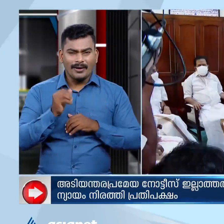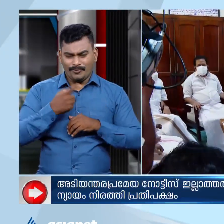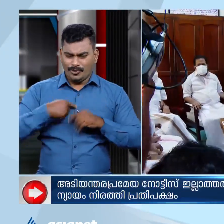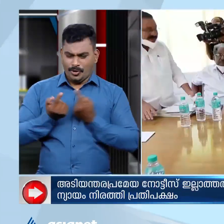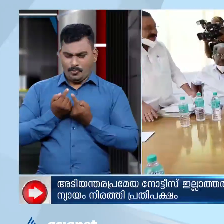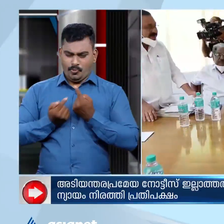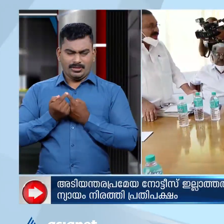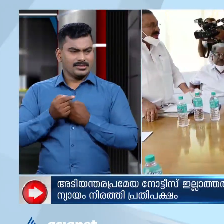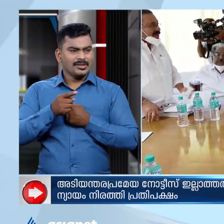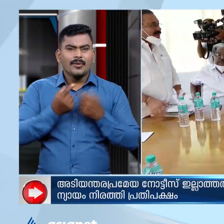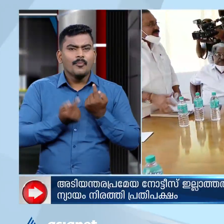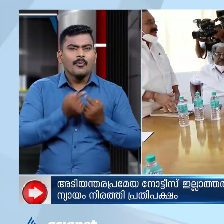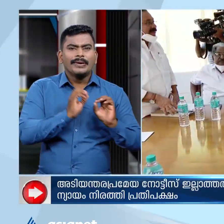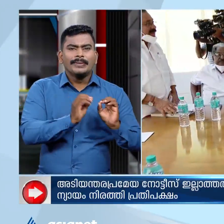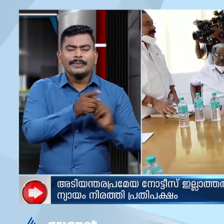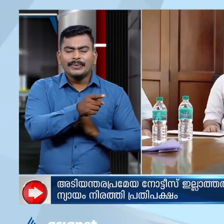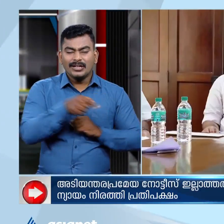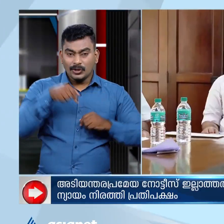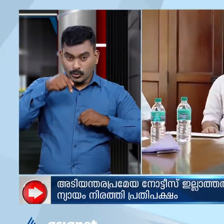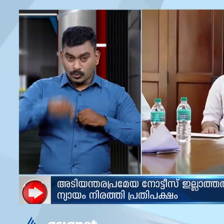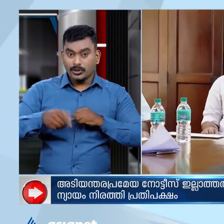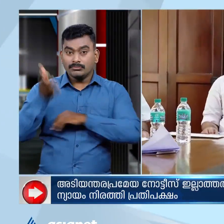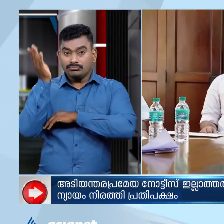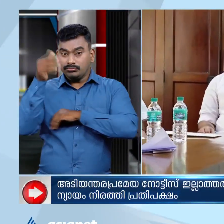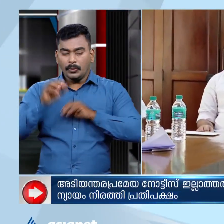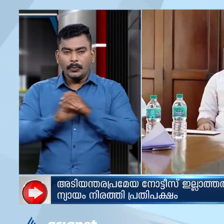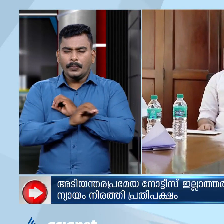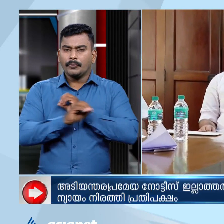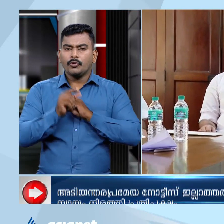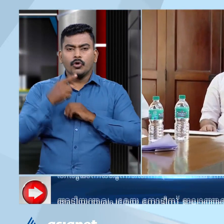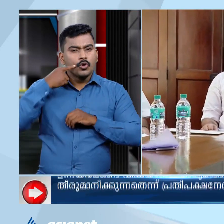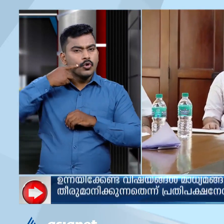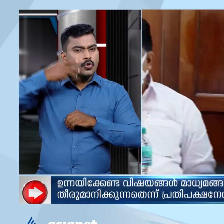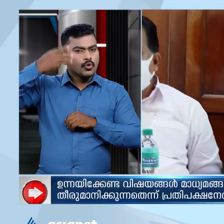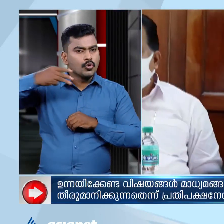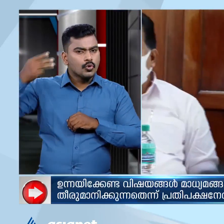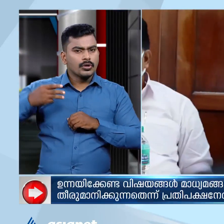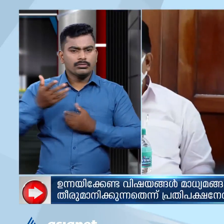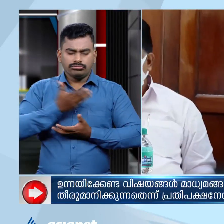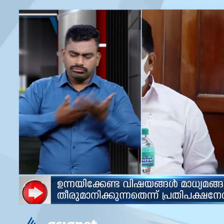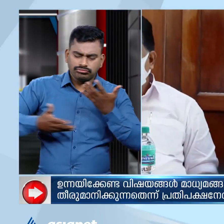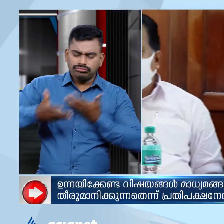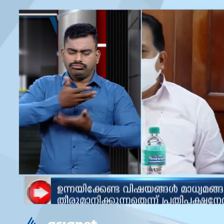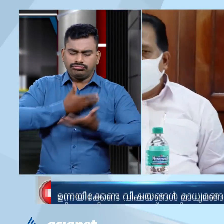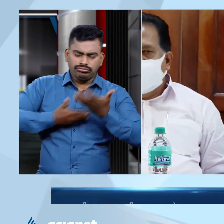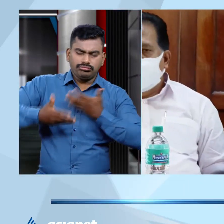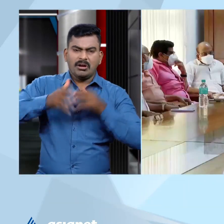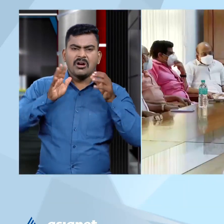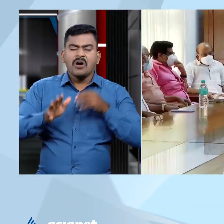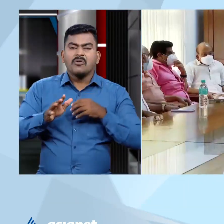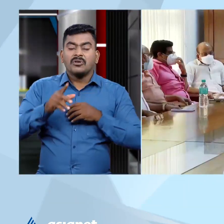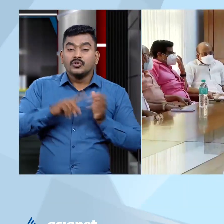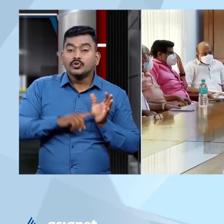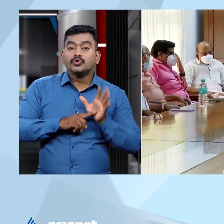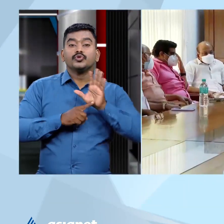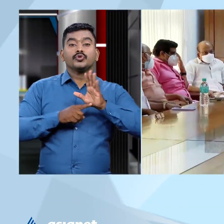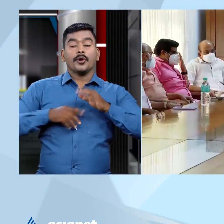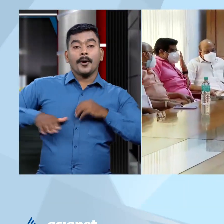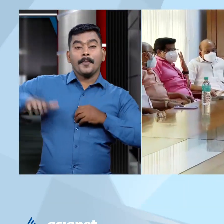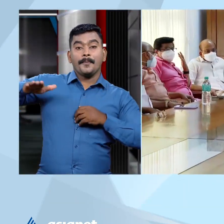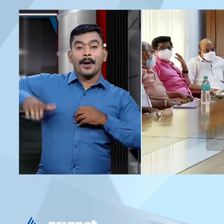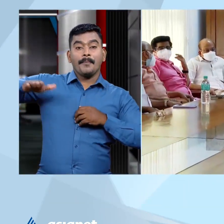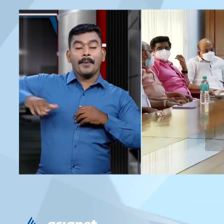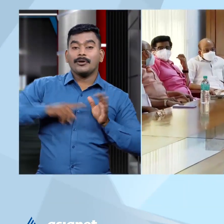ഇന്ന് മാസപ്പടി അടിയന്തര പ്രമേയമാക്കുന്നതിൽ ഇന്നലെ രാത്രി വരെ യു ഡി എഫിലുണ്ടായത് രൂക്ഷമായ ഭിന്നത. മുതിർന്ന കോൺഗ്രസ് നേതാക്കളും ലീഗും